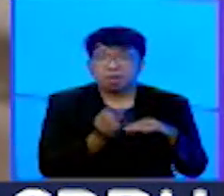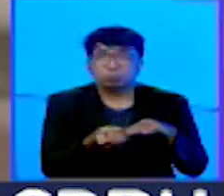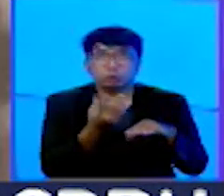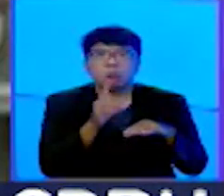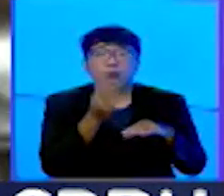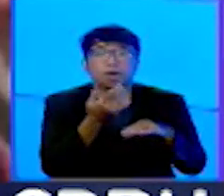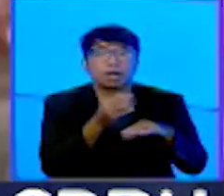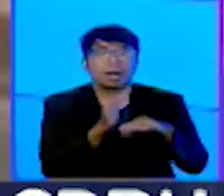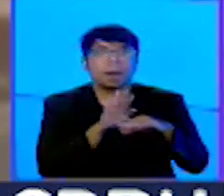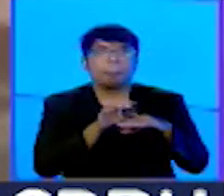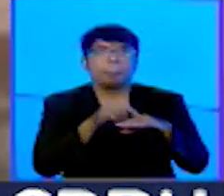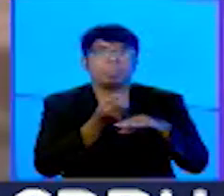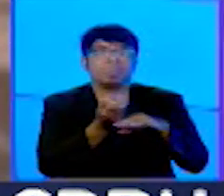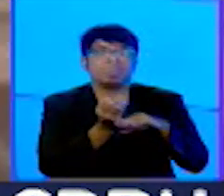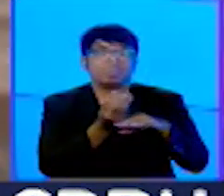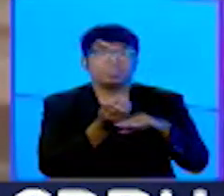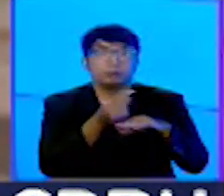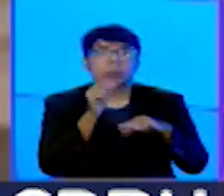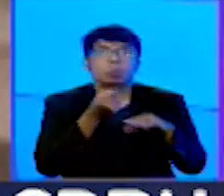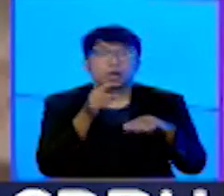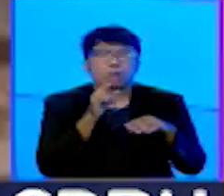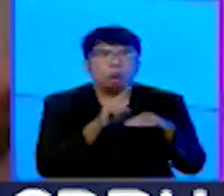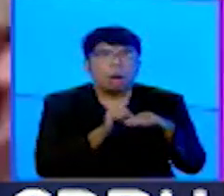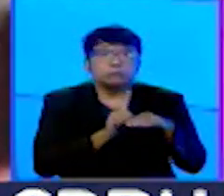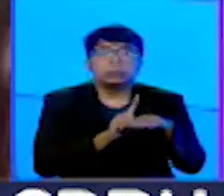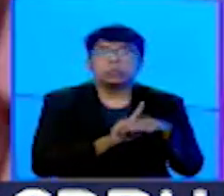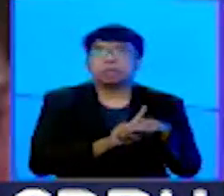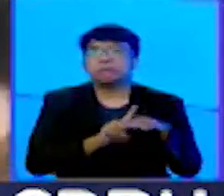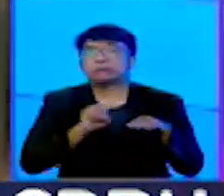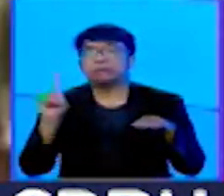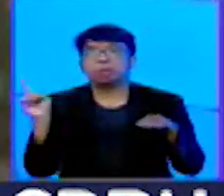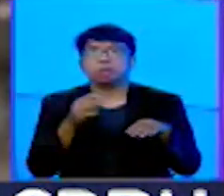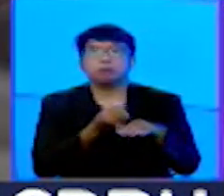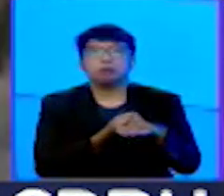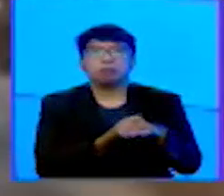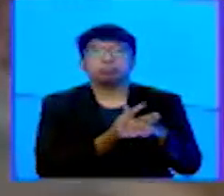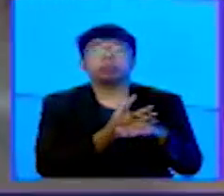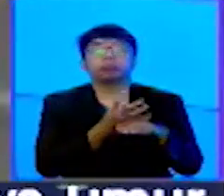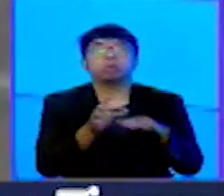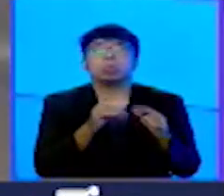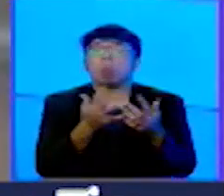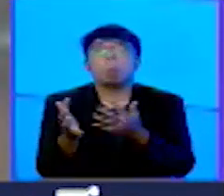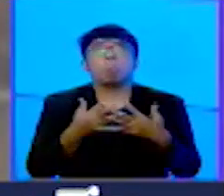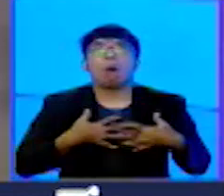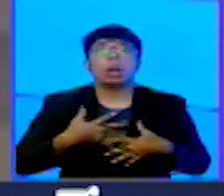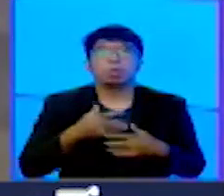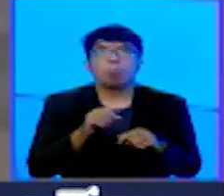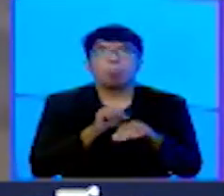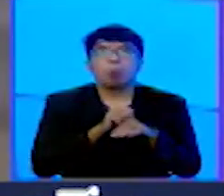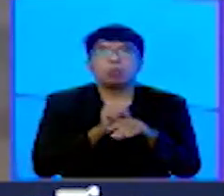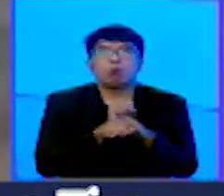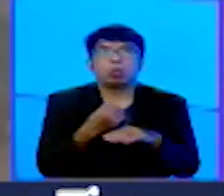kapusin mobil pengemudi mobil berusaha menyelamatkan diri kebakaran Ini menimbulkan kepanikan aku tersambar api